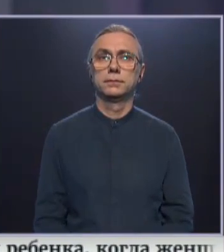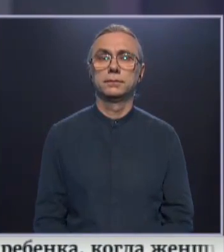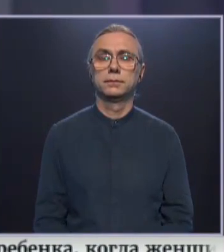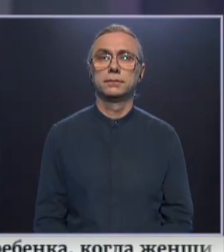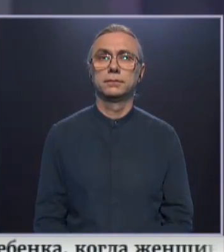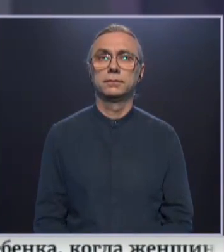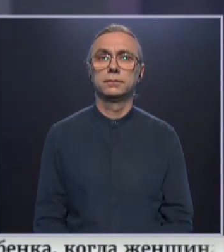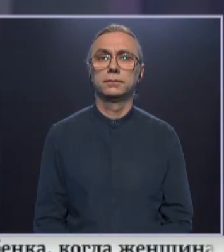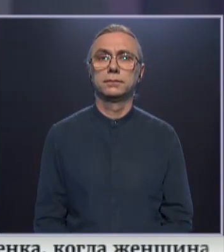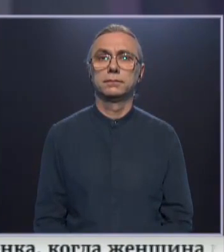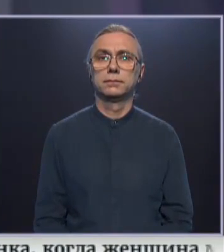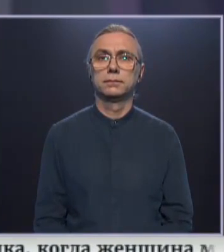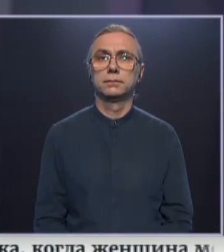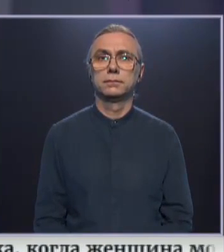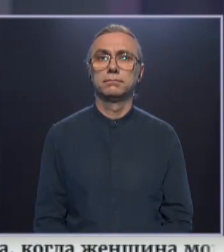Задавайте свой вопрос.